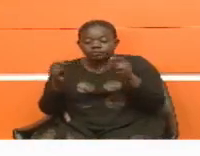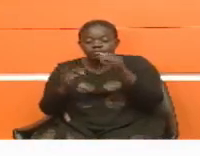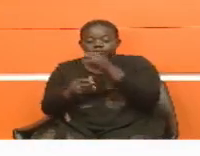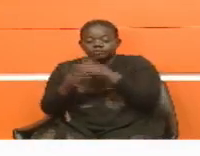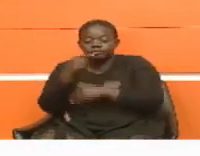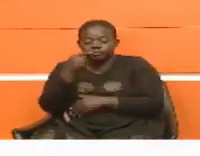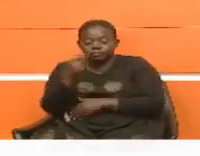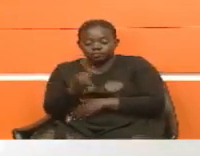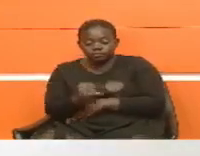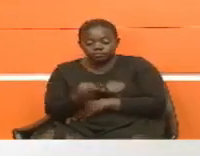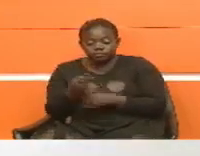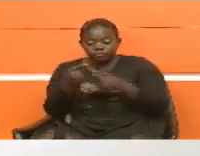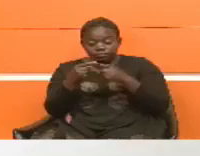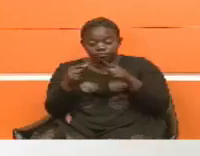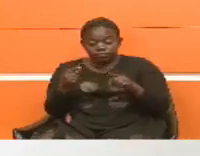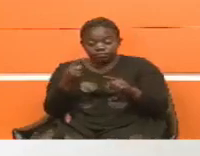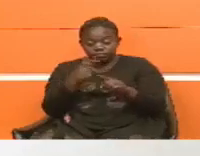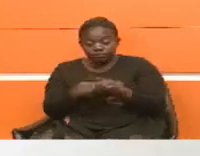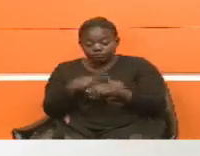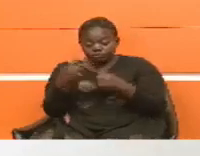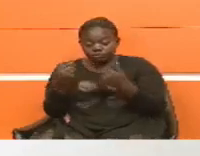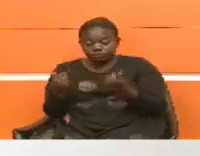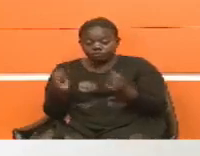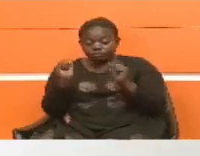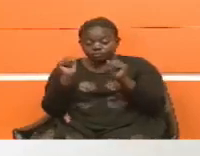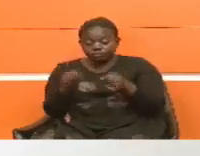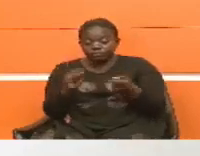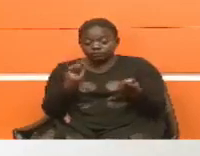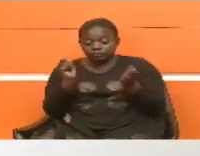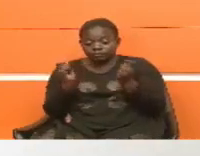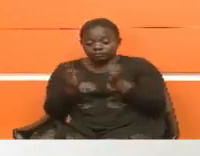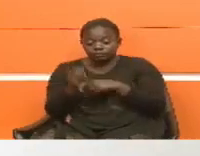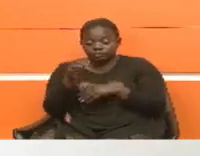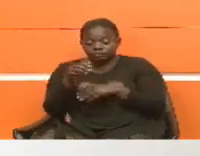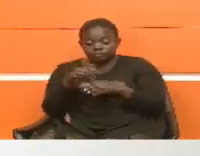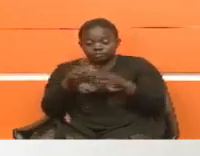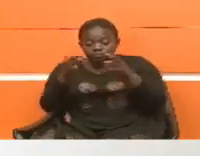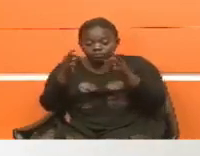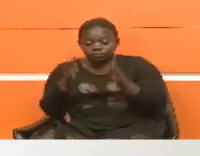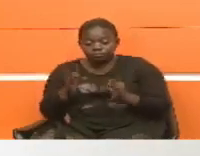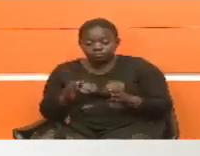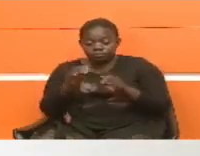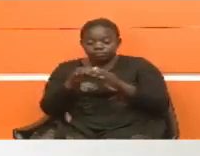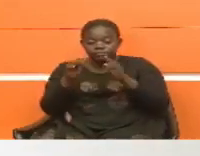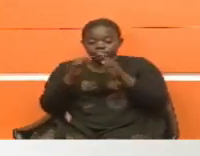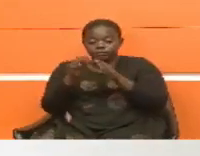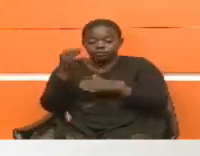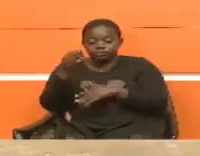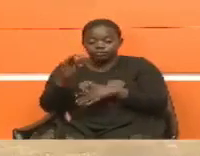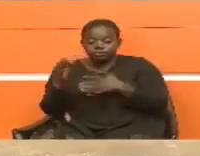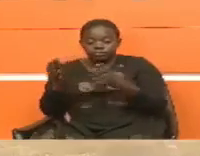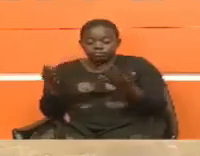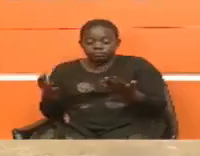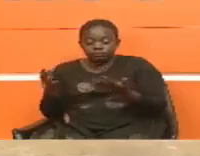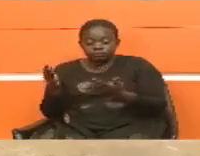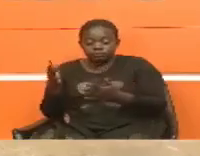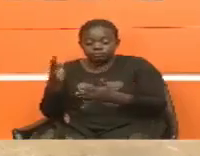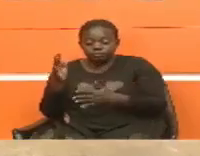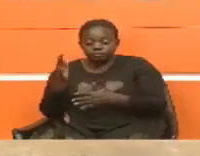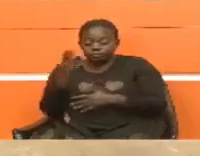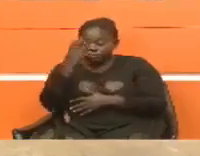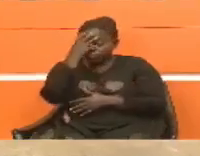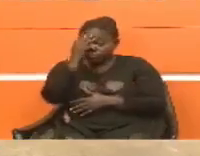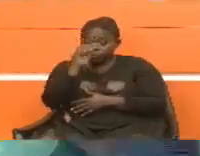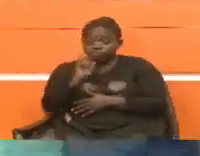kigamba. Naye ate mu mulembe okufaana bwegutyo tuteekeddwa okwetereeza ennyo mu byenfuna mu maka bwe tuba nga tetuweebuke. Oluvannyuma